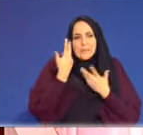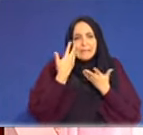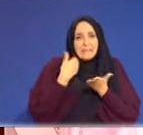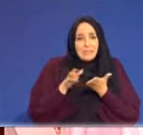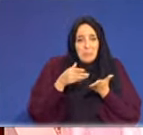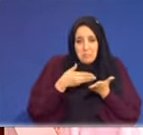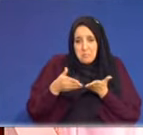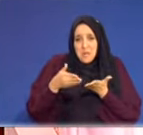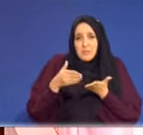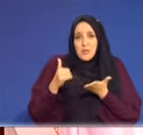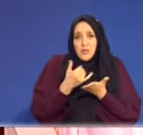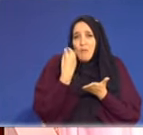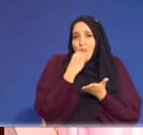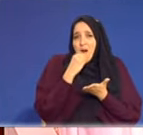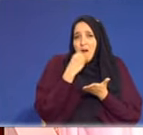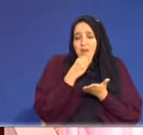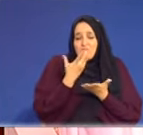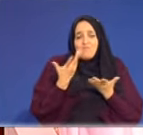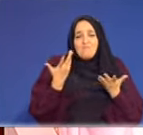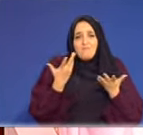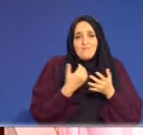هذه الأيام الباردة أيام الشتاء